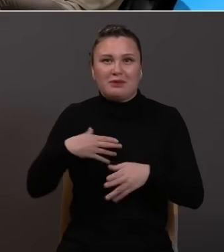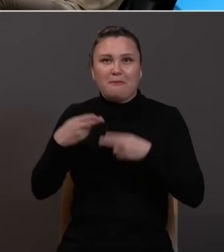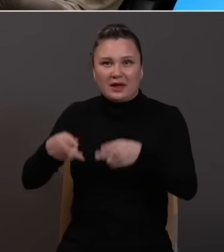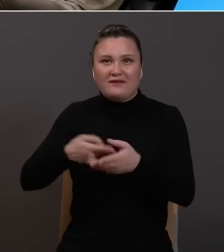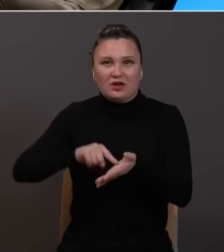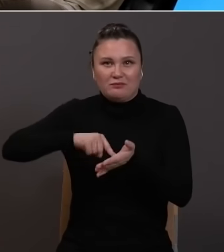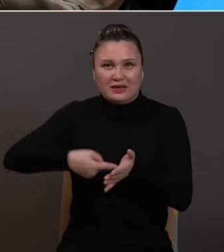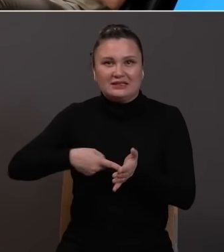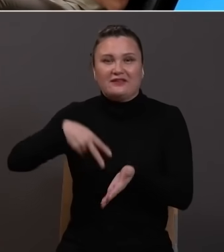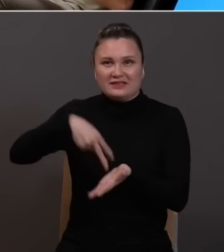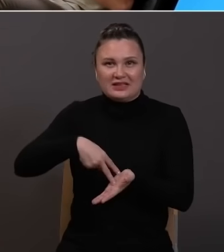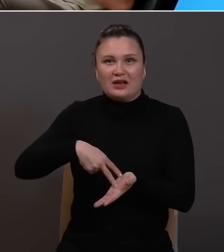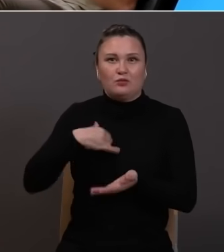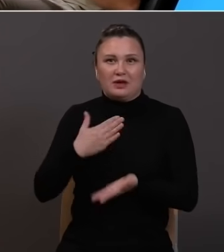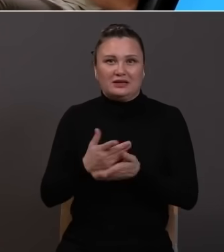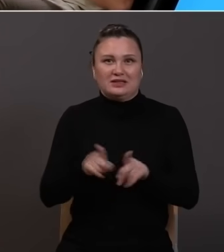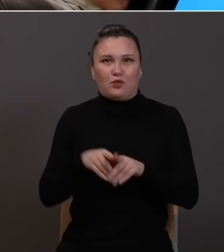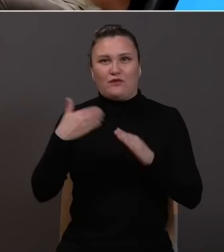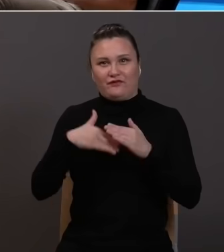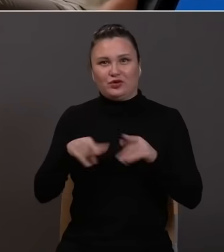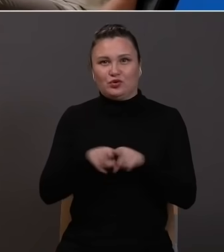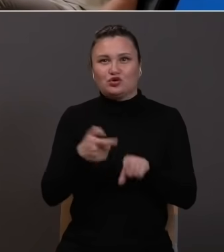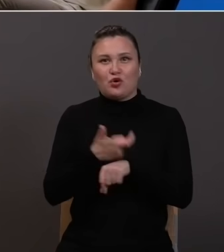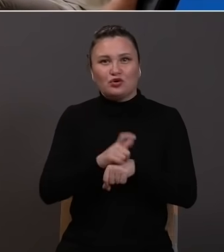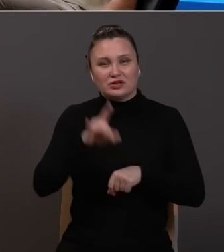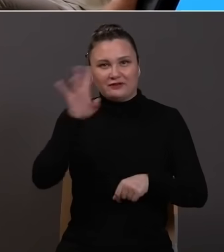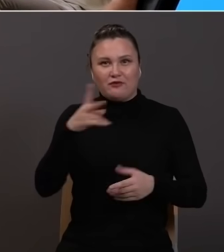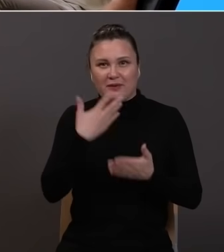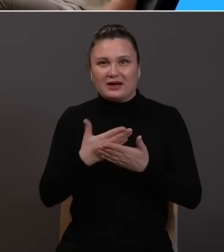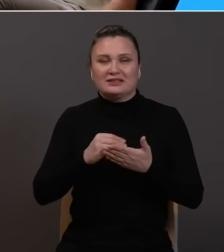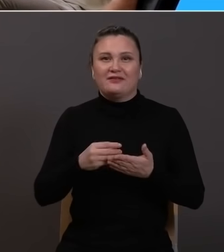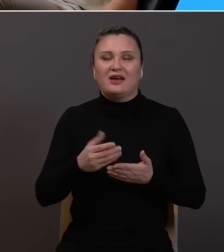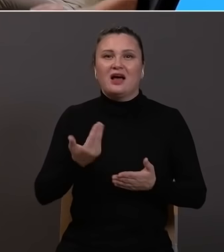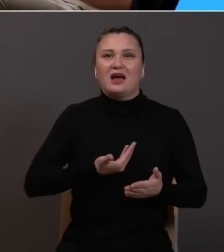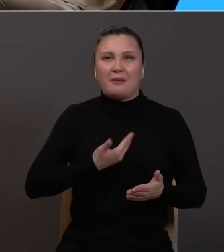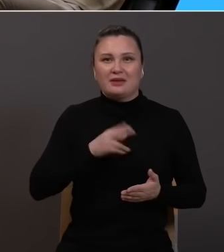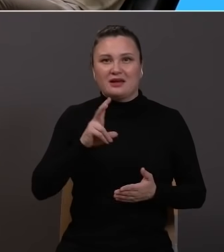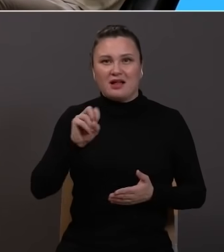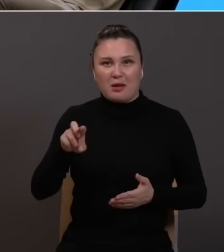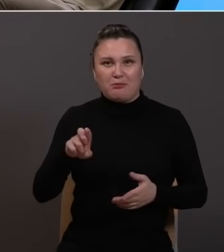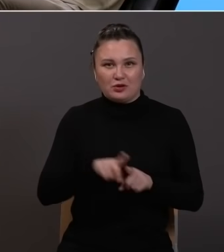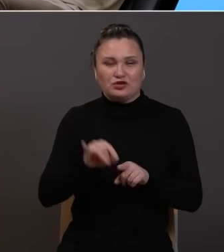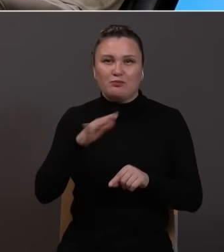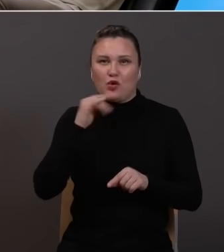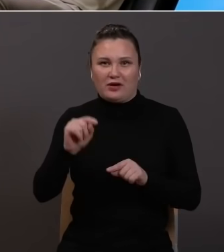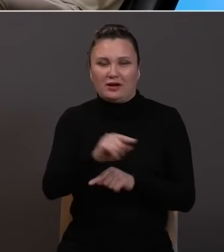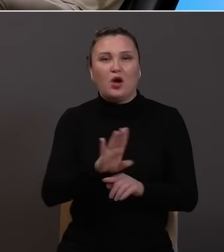в этот квадрат, встали. Вот у меня есть тоже такое видео, оно тоже очень известно, его показывали и в Comedy Club, там много где.